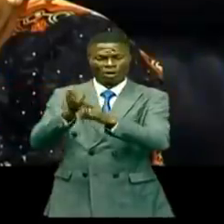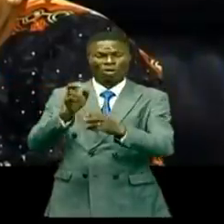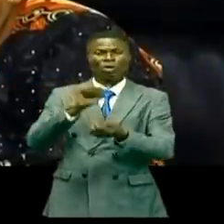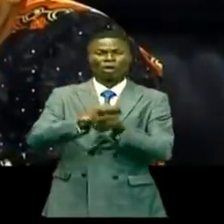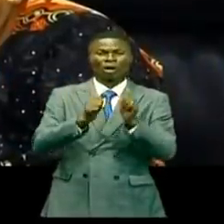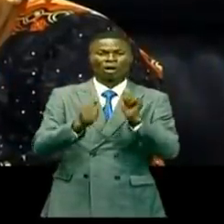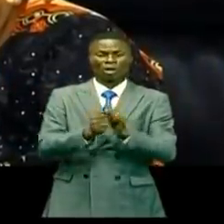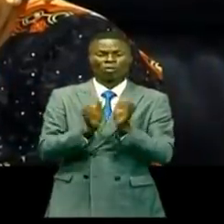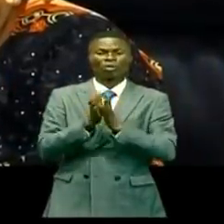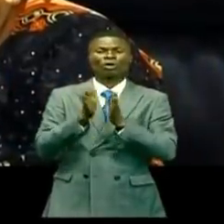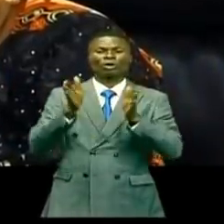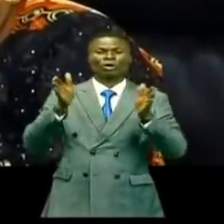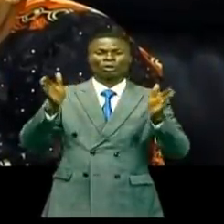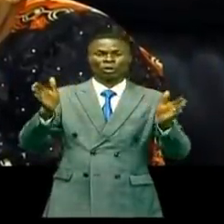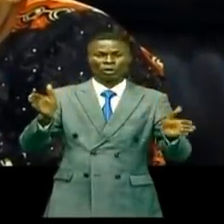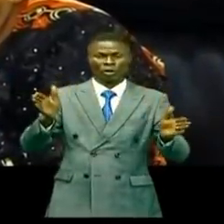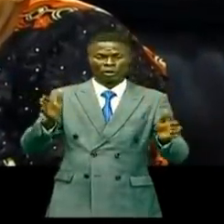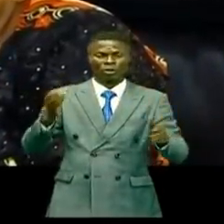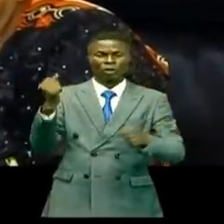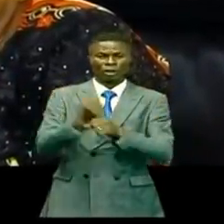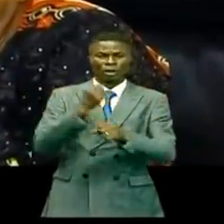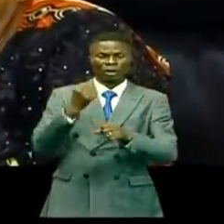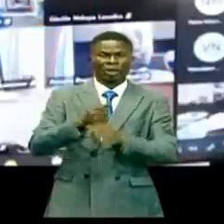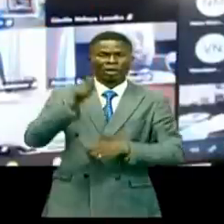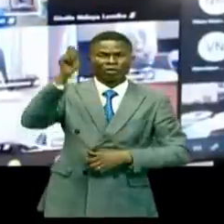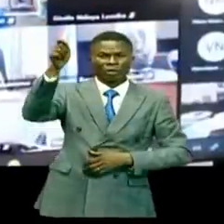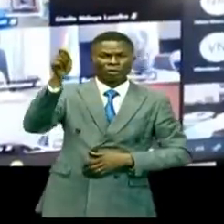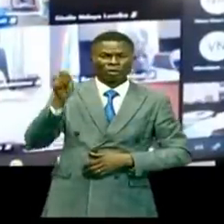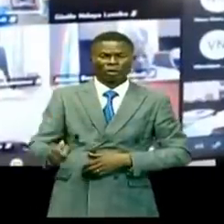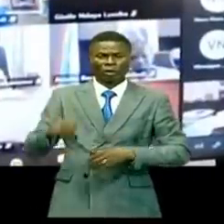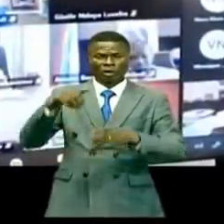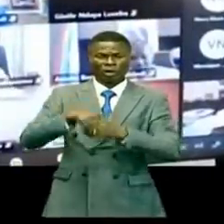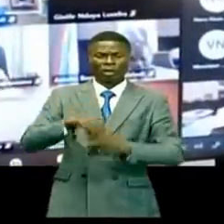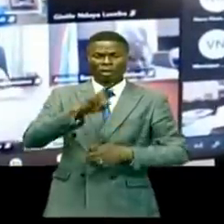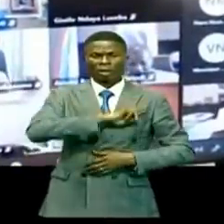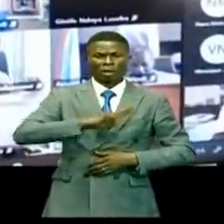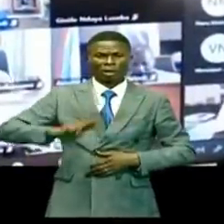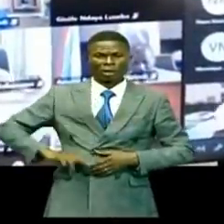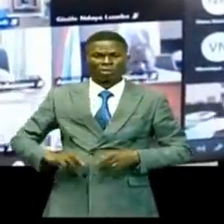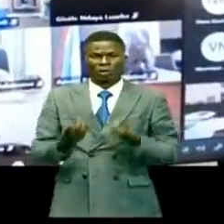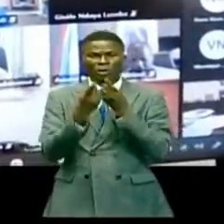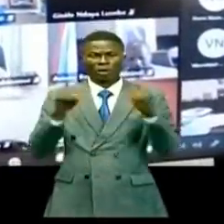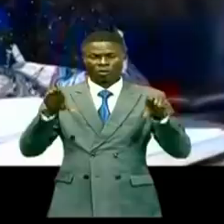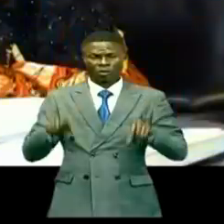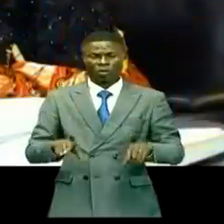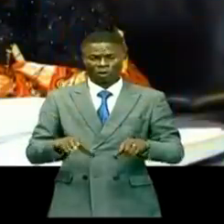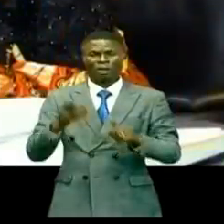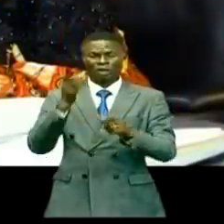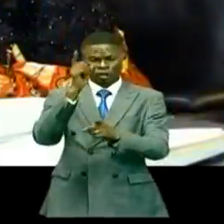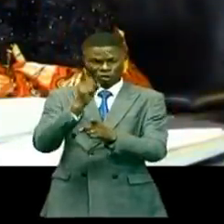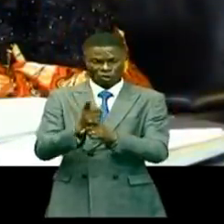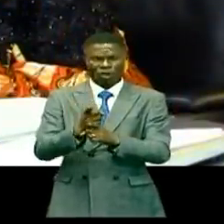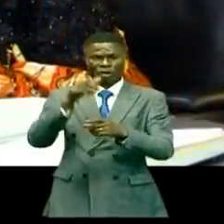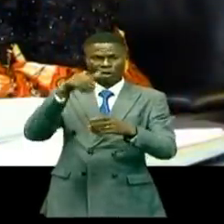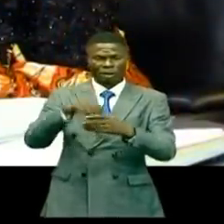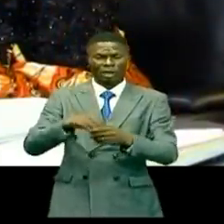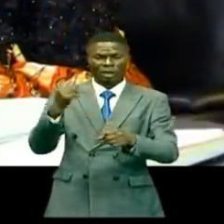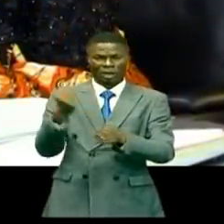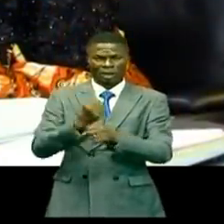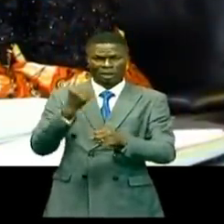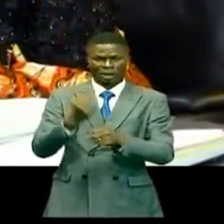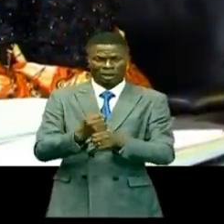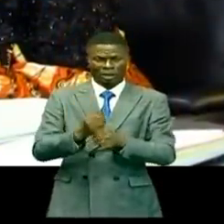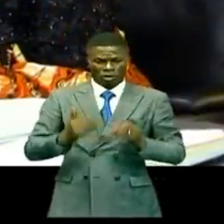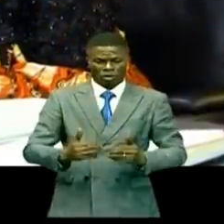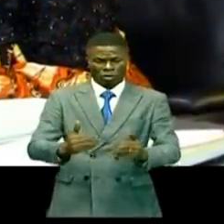situation générale des opérations militaires en République démocratique du Congo, spécifiquement les opérations en